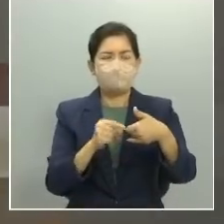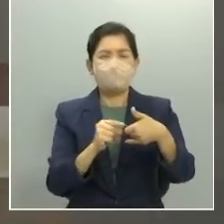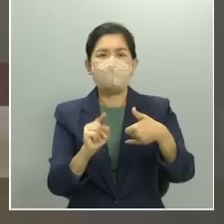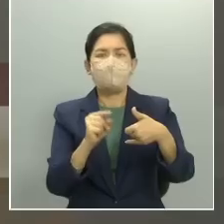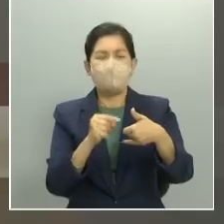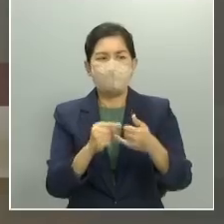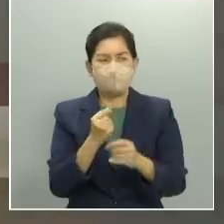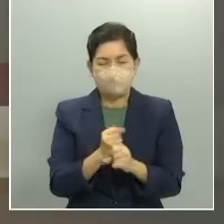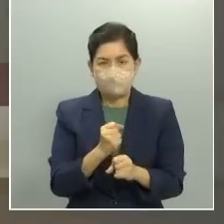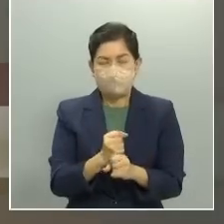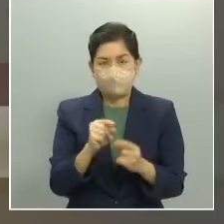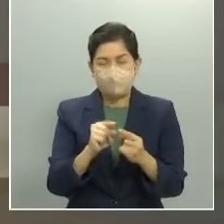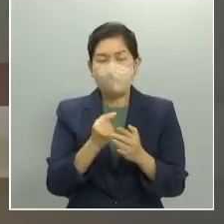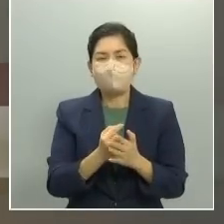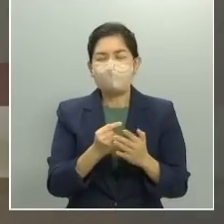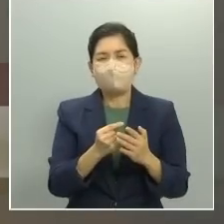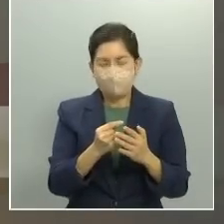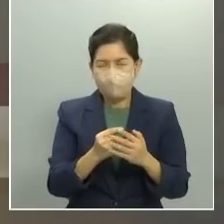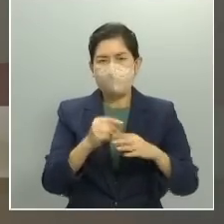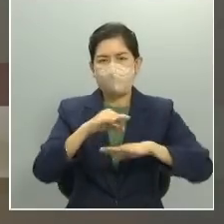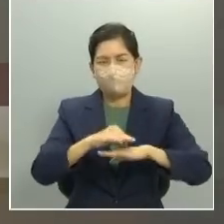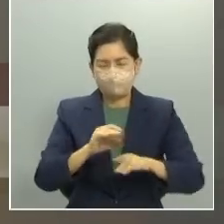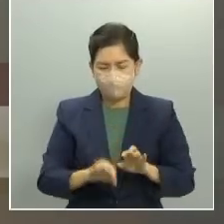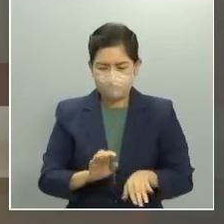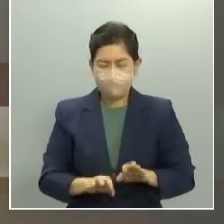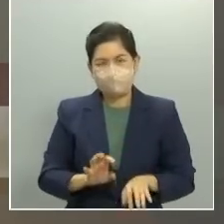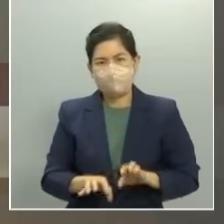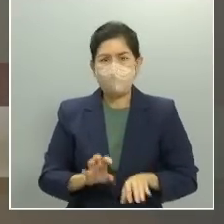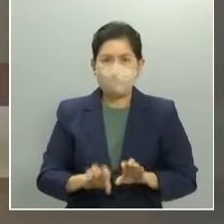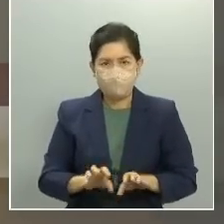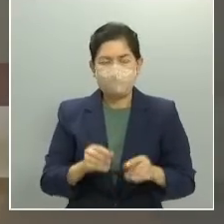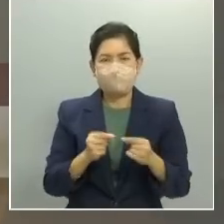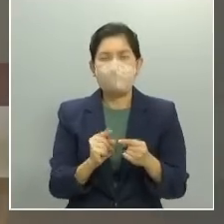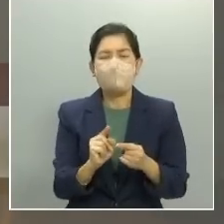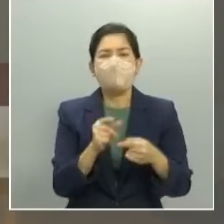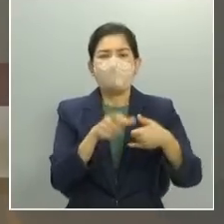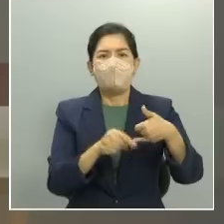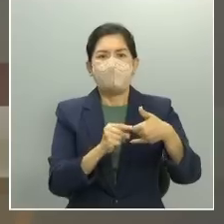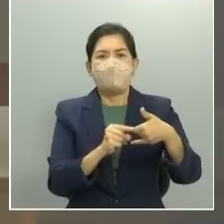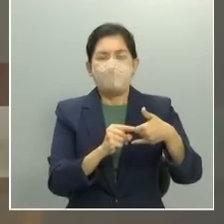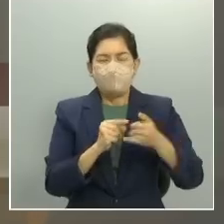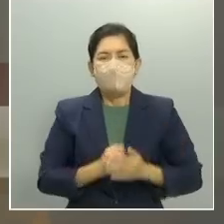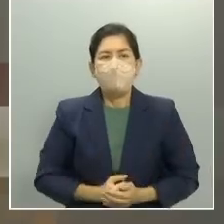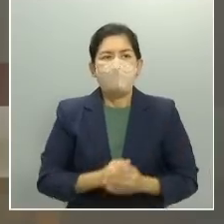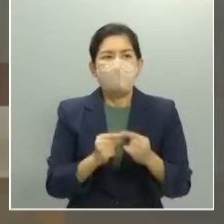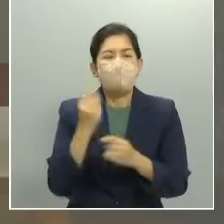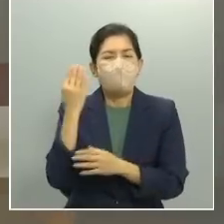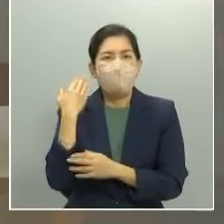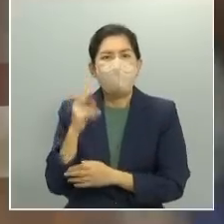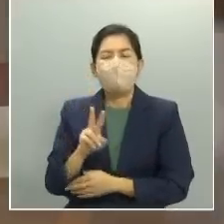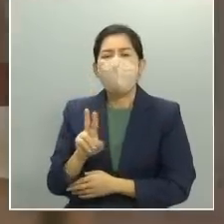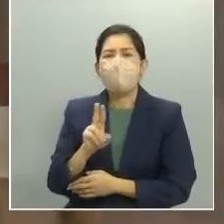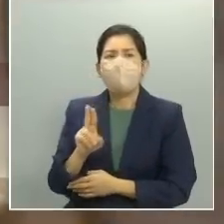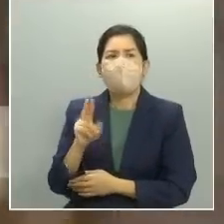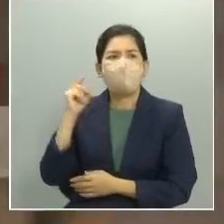คีย์บอร์ดนะคะคุณวินรังสีมันวณิชโรจนาการเมื่อวานนี้แฟนสาวไปดูศพที่มูลนิธิสว่างโรจน